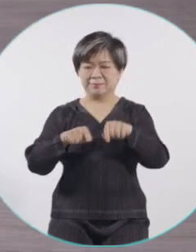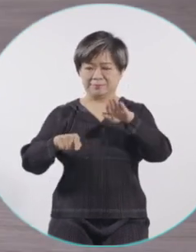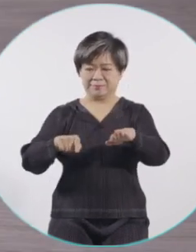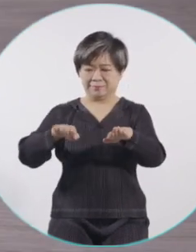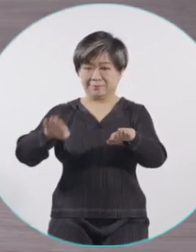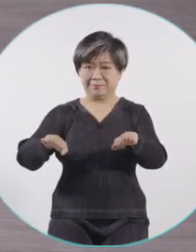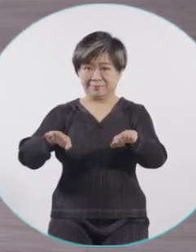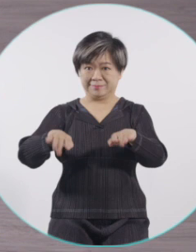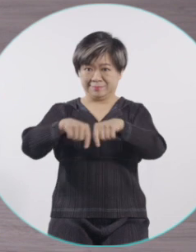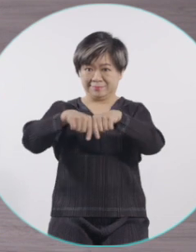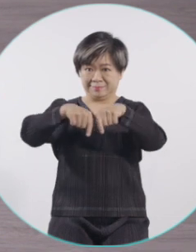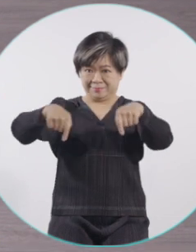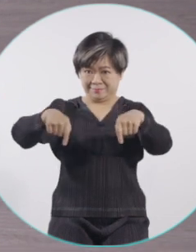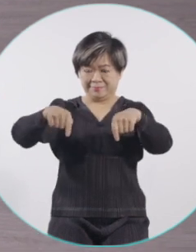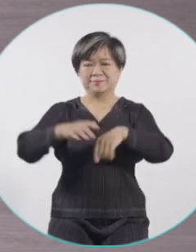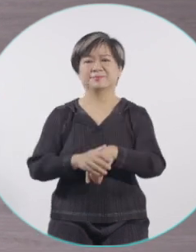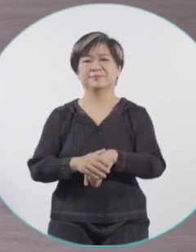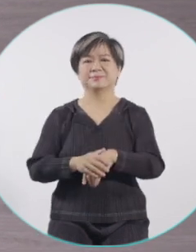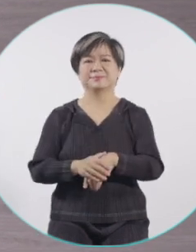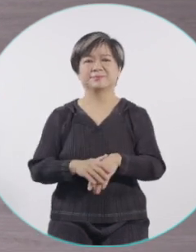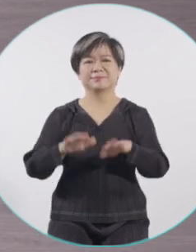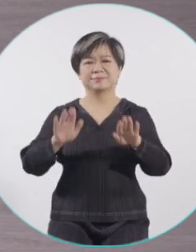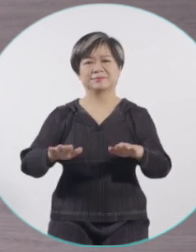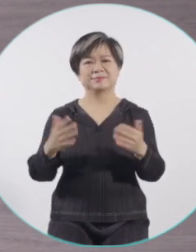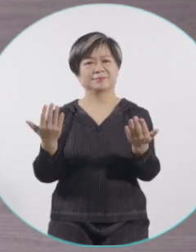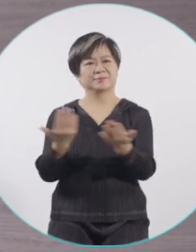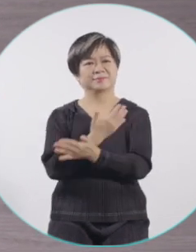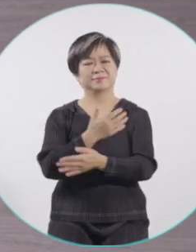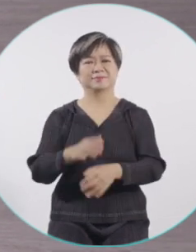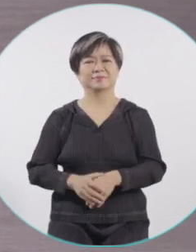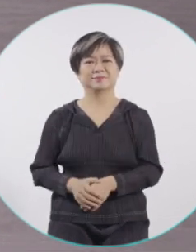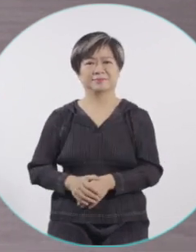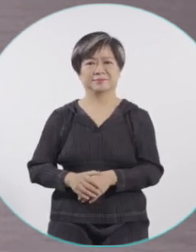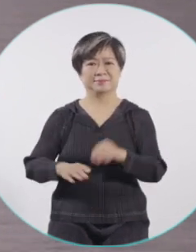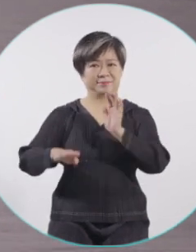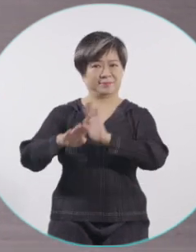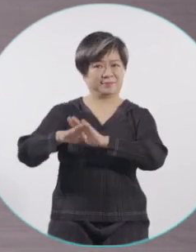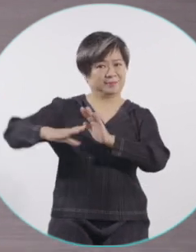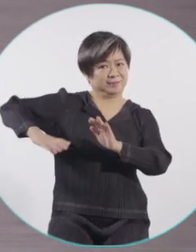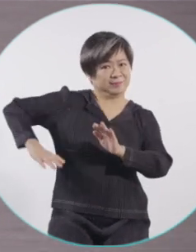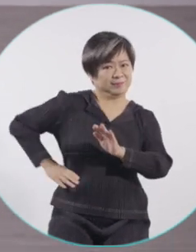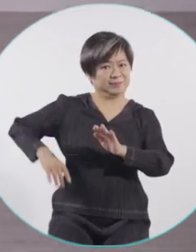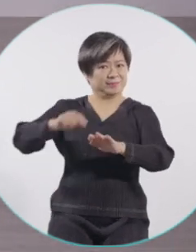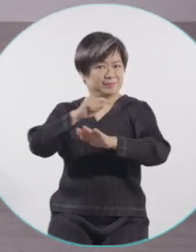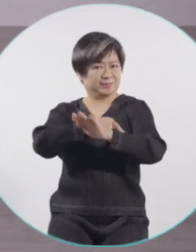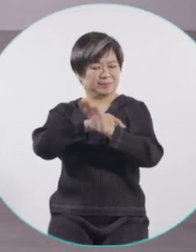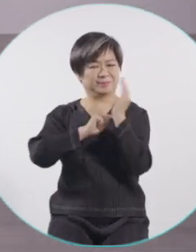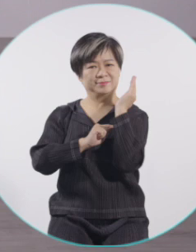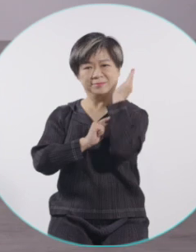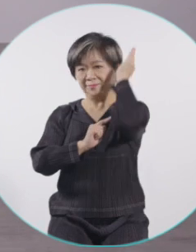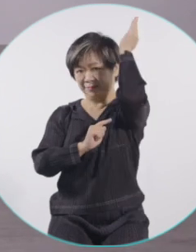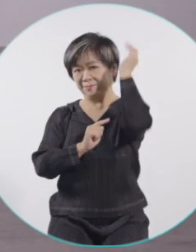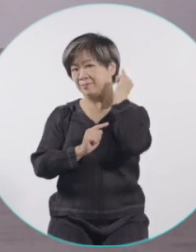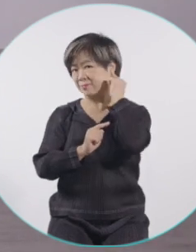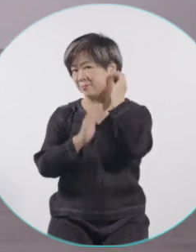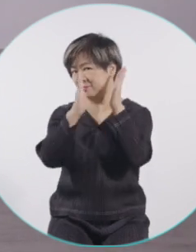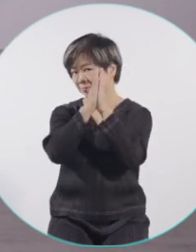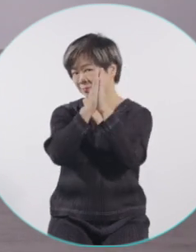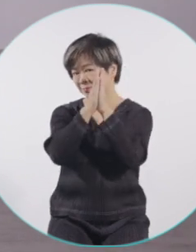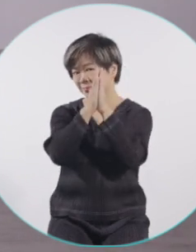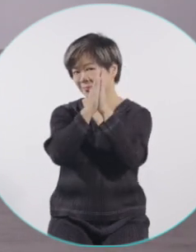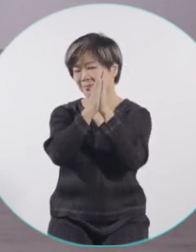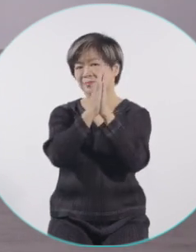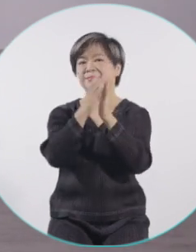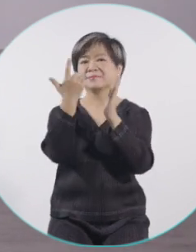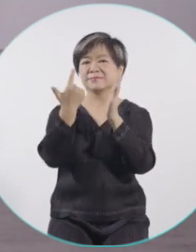哦。那换边，右手帮我叉腰，左手帮我往上放到你的头顶上，一样贴在你的耳朵旁边，然后身